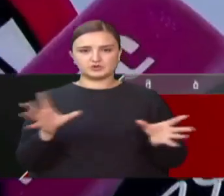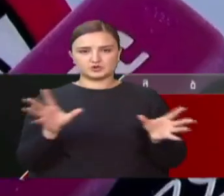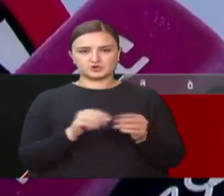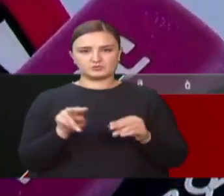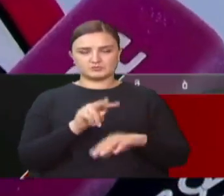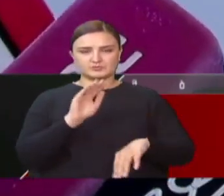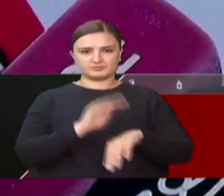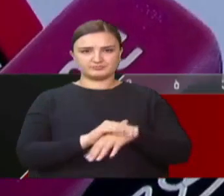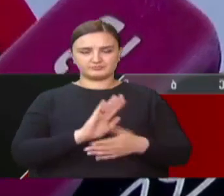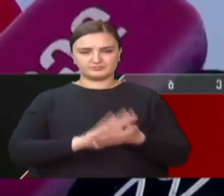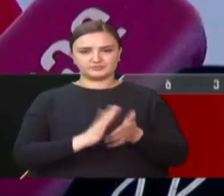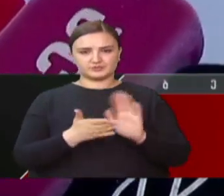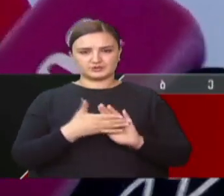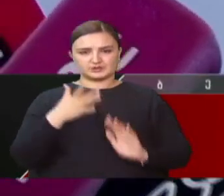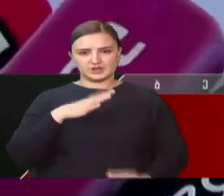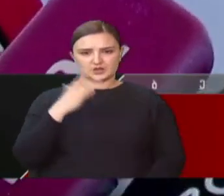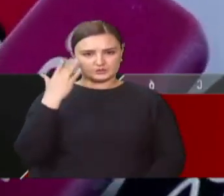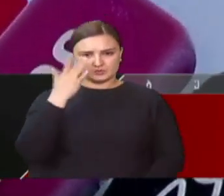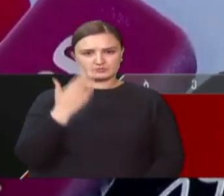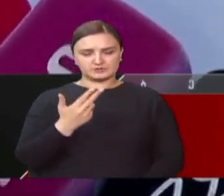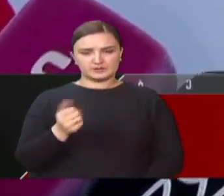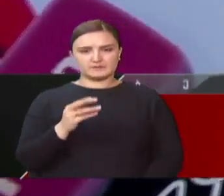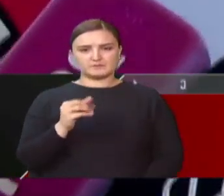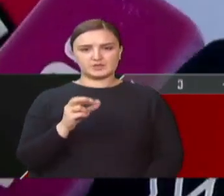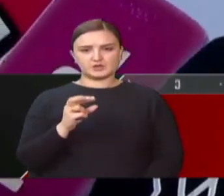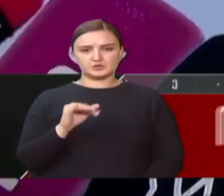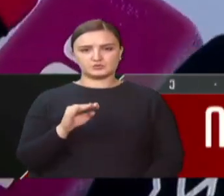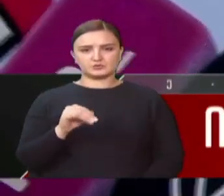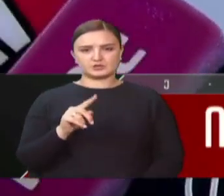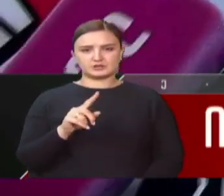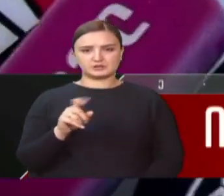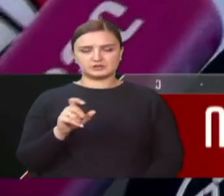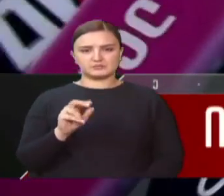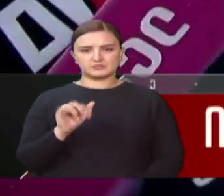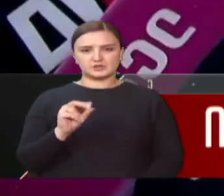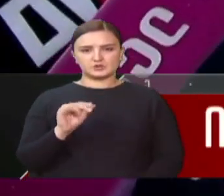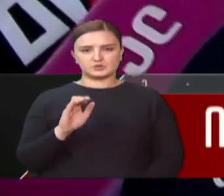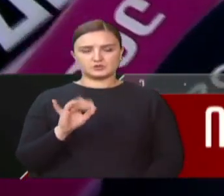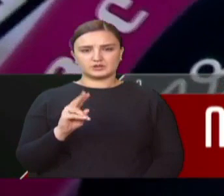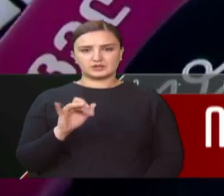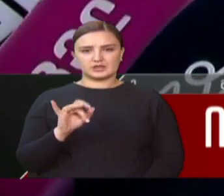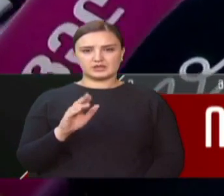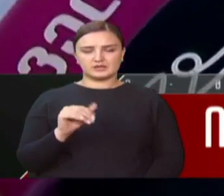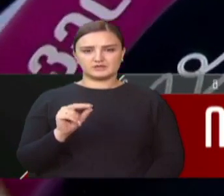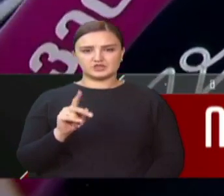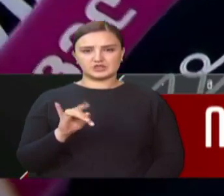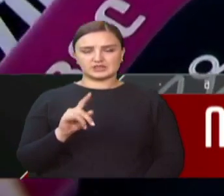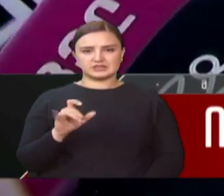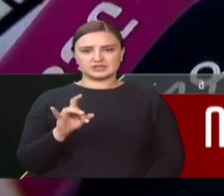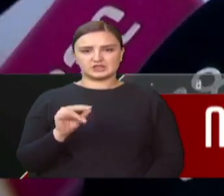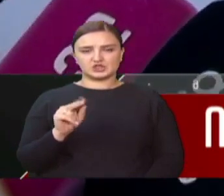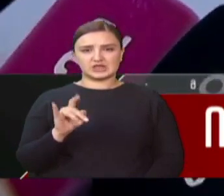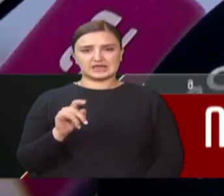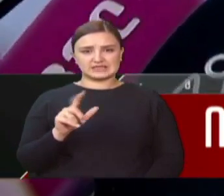ოცნებასთან, საუბარია დიახ ნიკა მაჭუტაძეზე, საუბარია ბაჩუკი ქარდავაზე, ნატო ჩხეიძეზე,